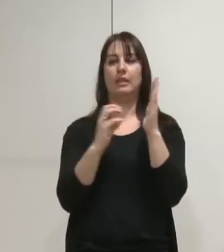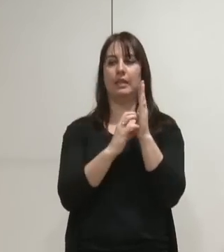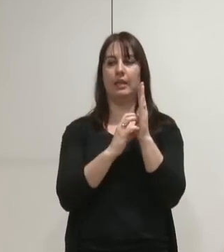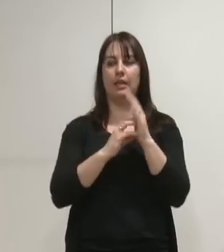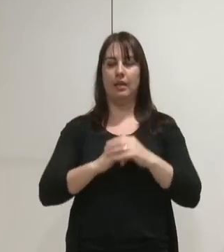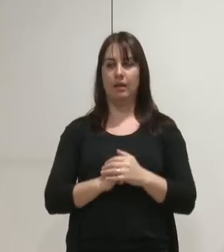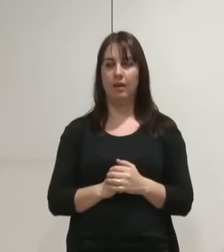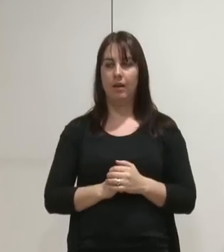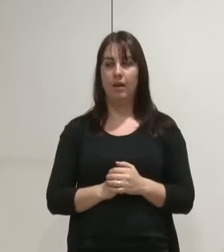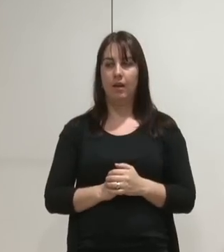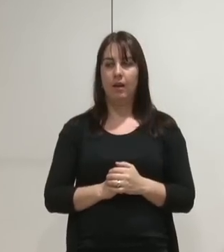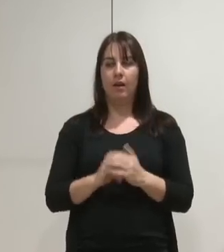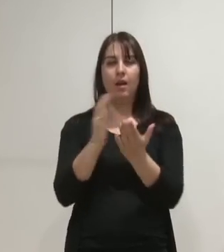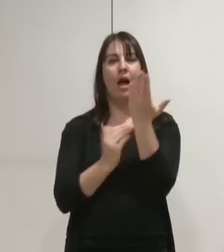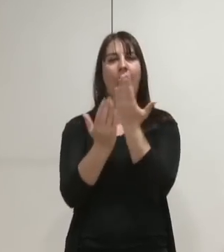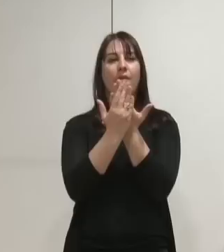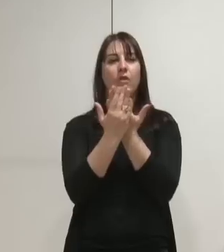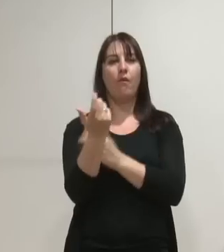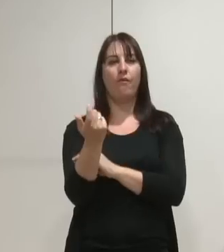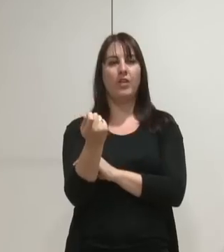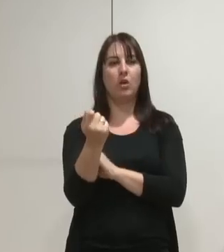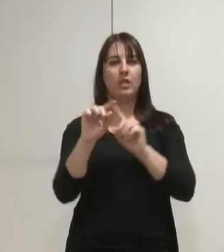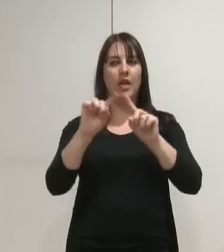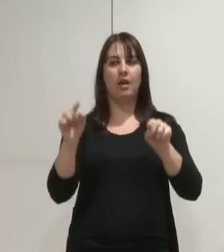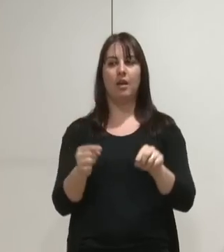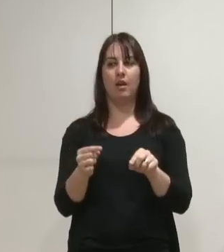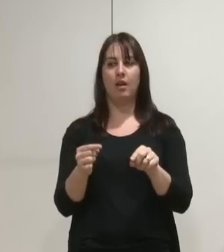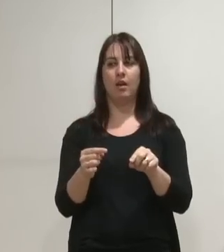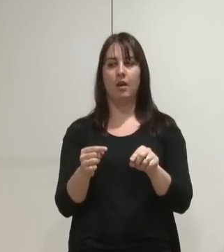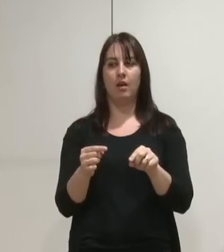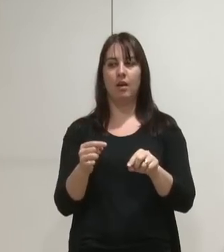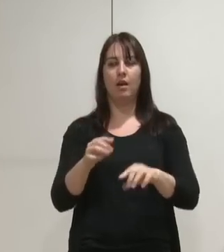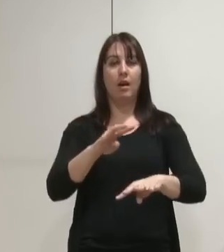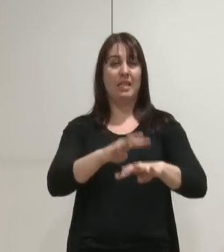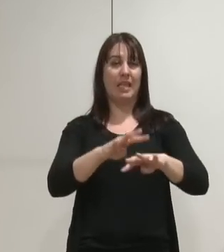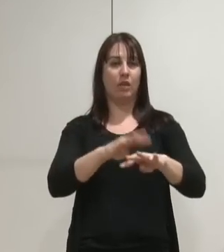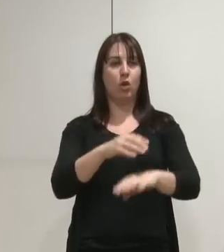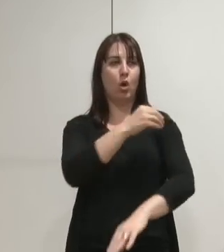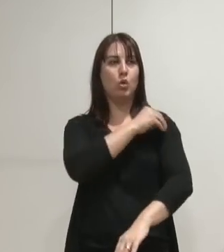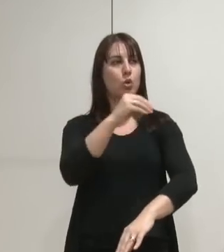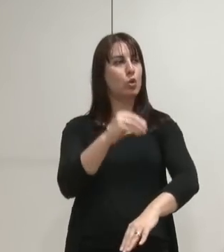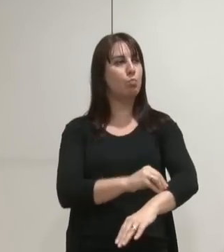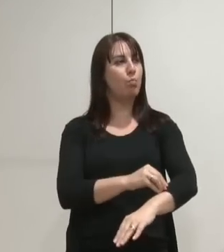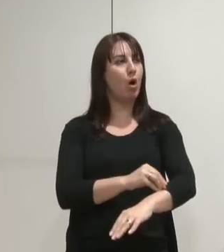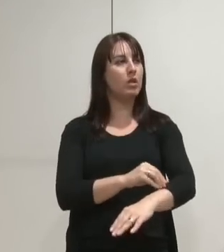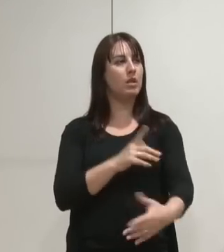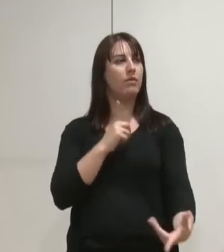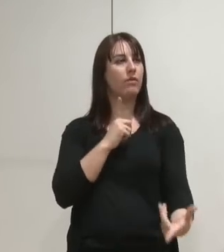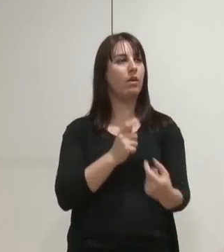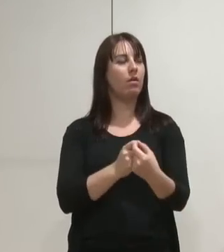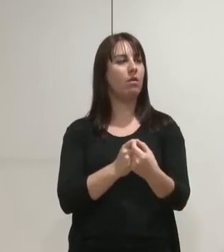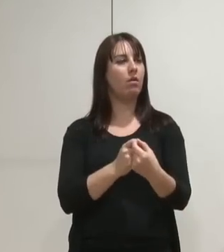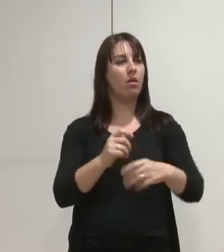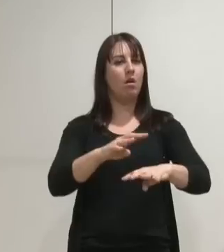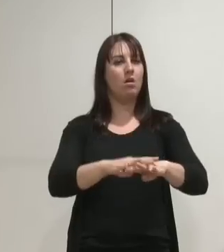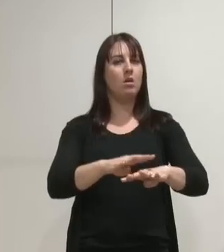46 avenant financier avec le secteur sportif secteur sportif qui